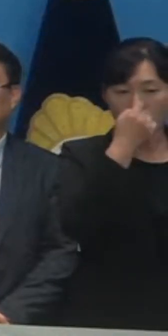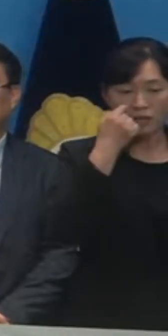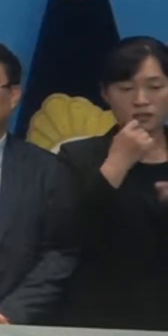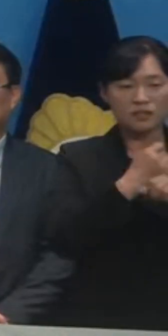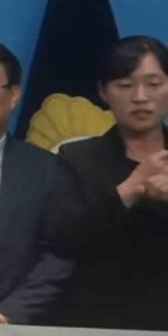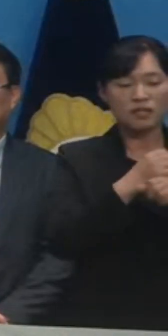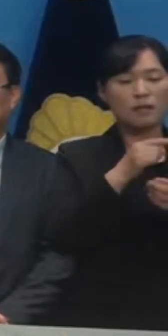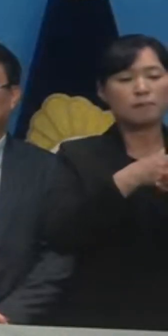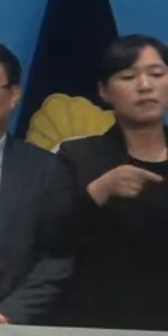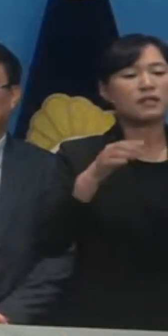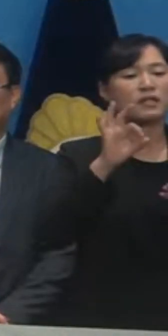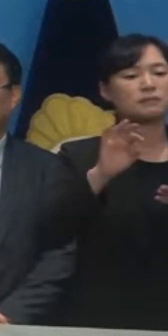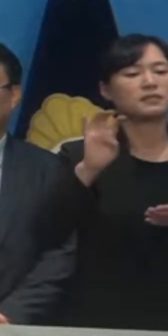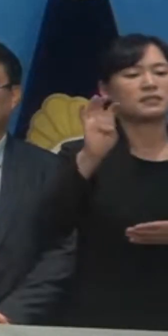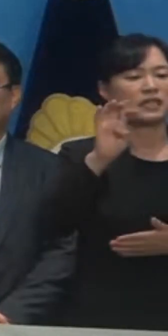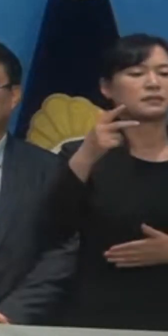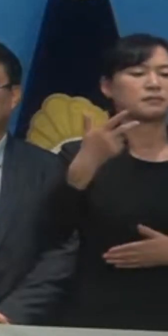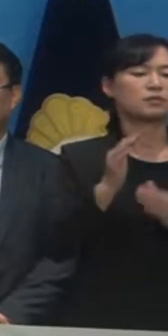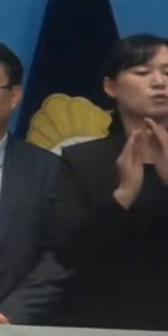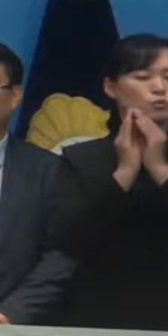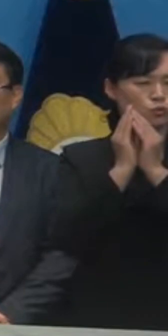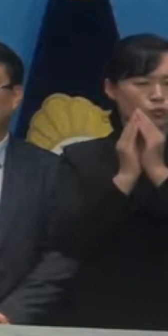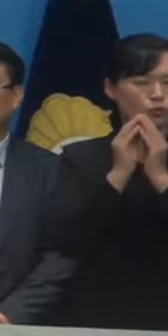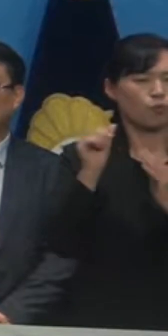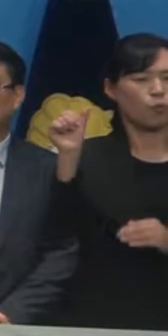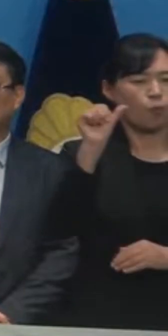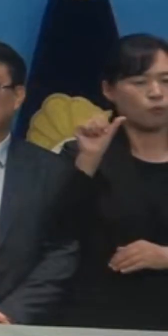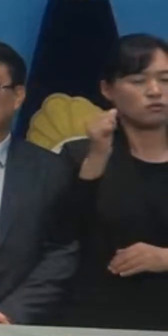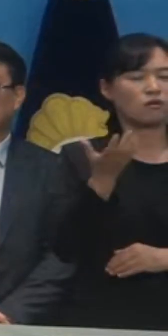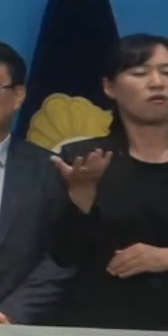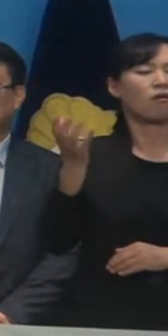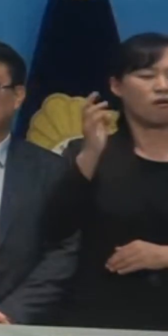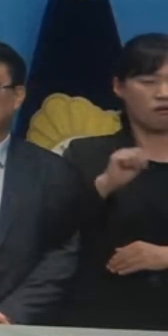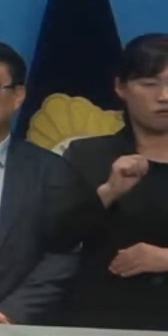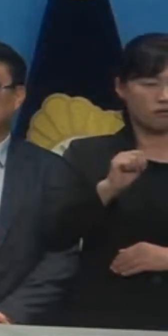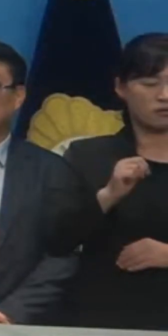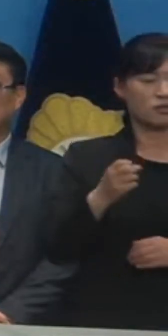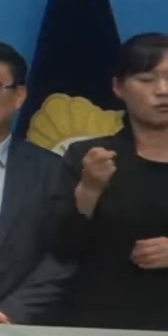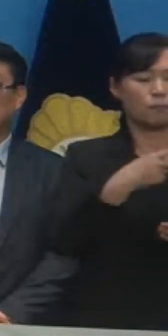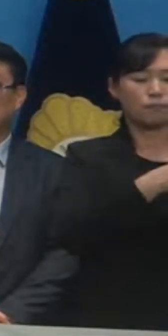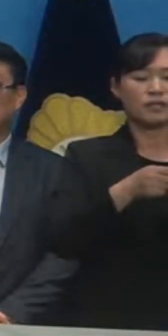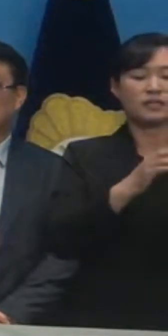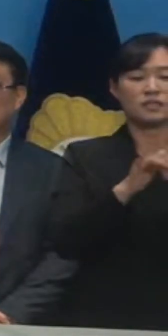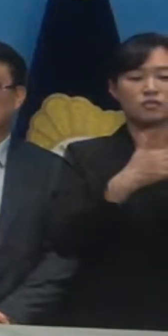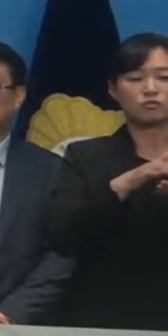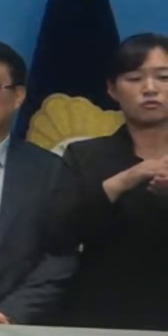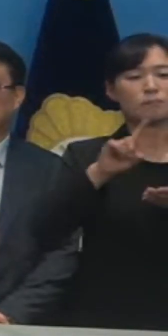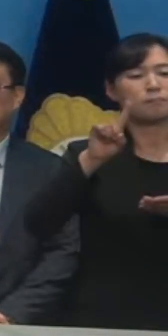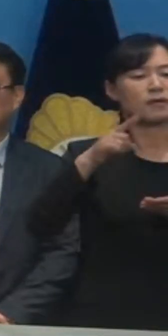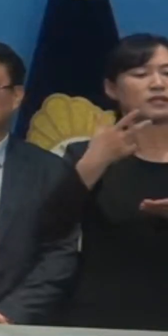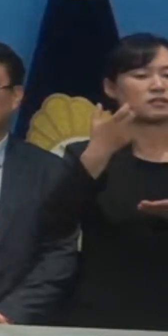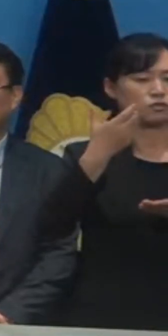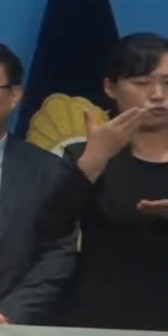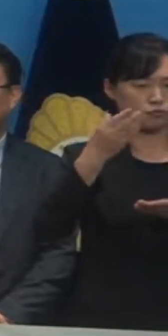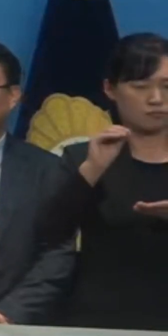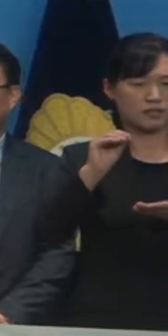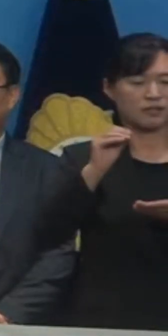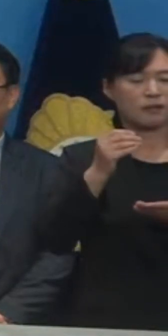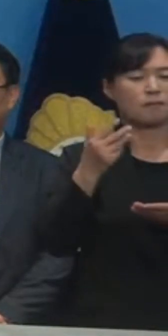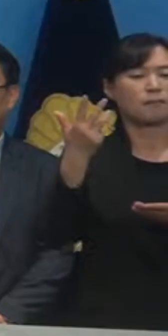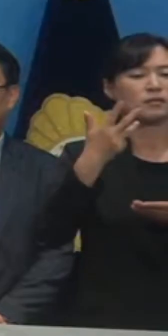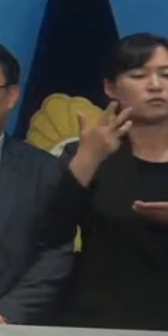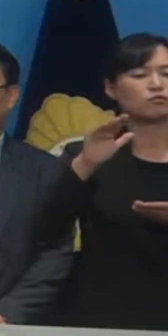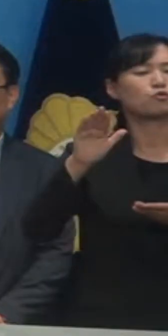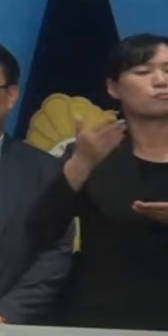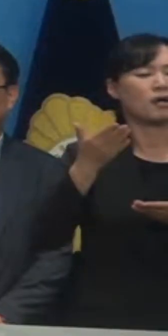무려 47조 5천여억 원, 피해자들의 숫자는 179만